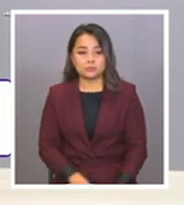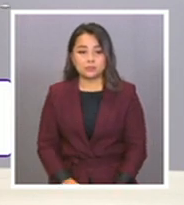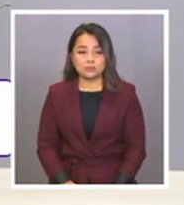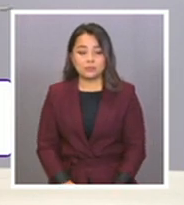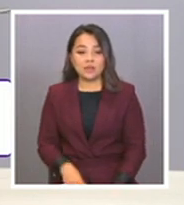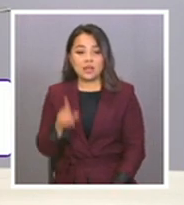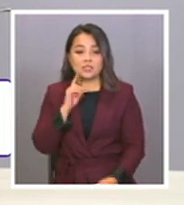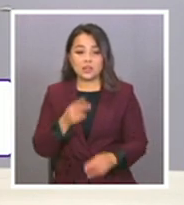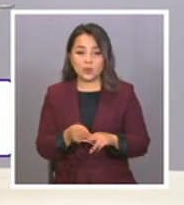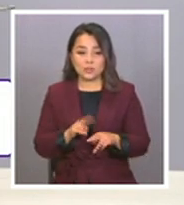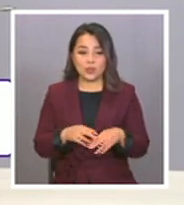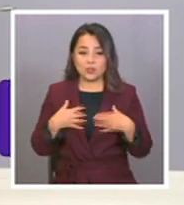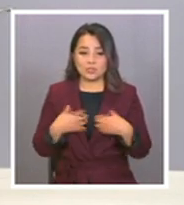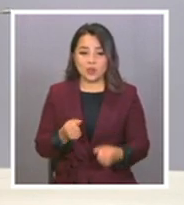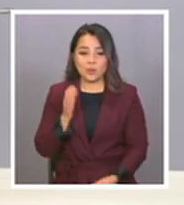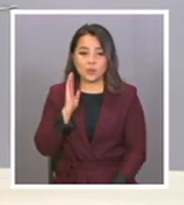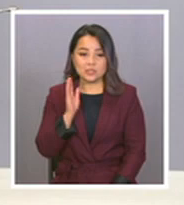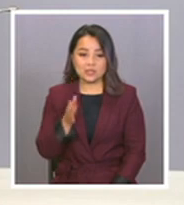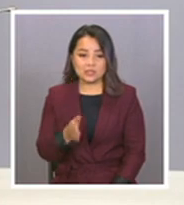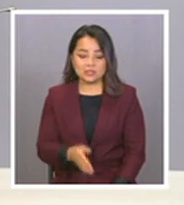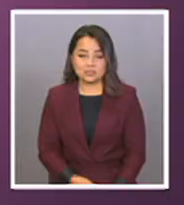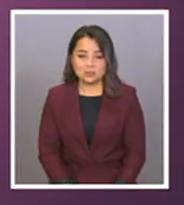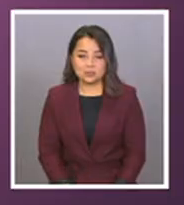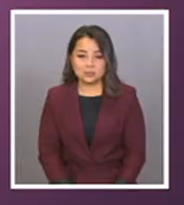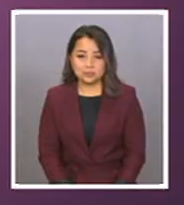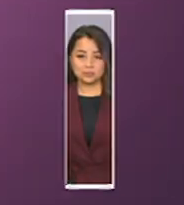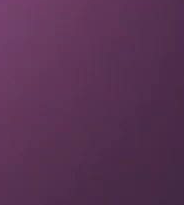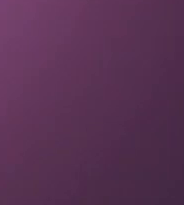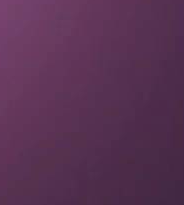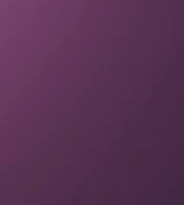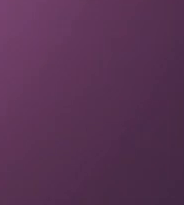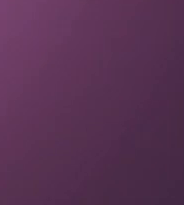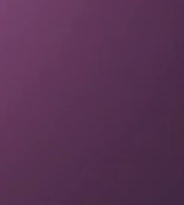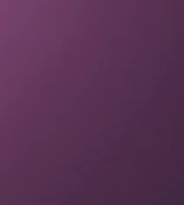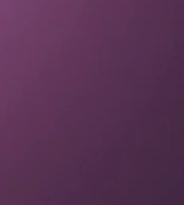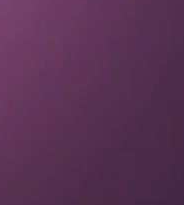Осымен бүгінгі сабағымыз аяқталды. Сау болыңыздар!